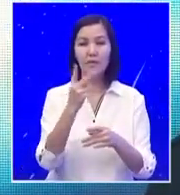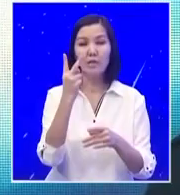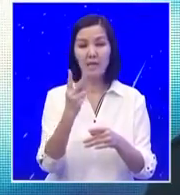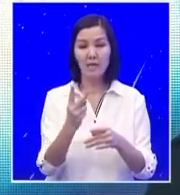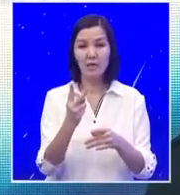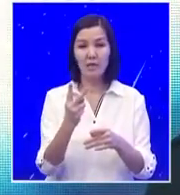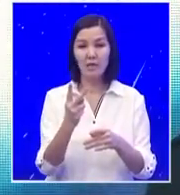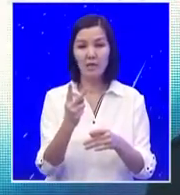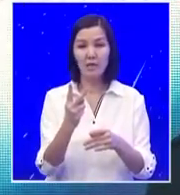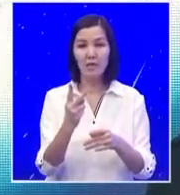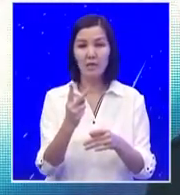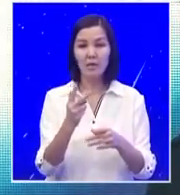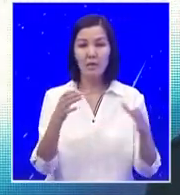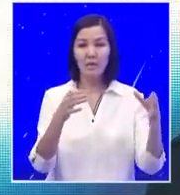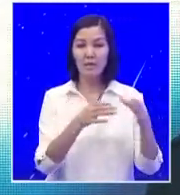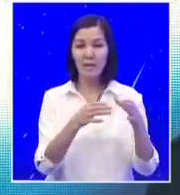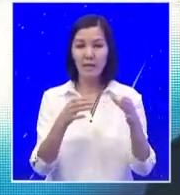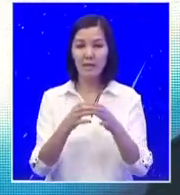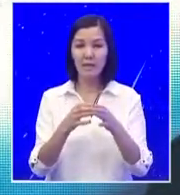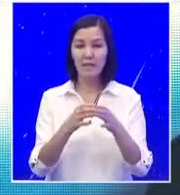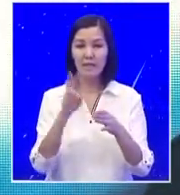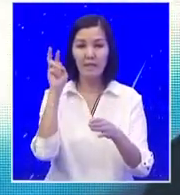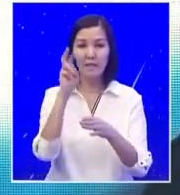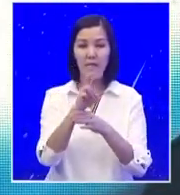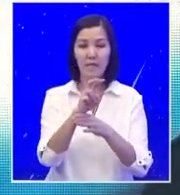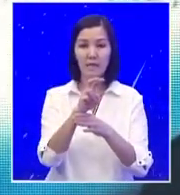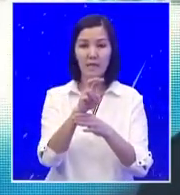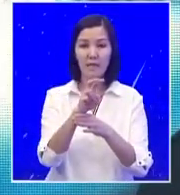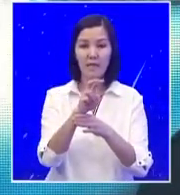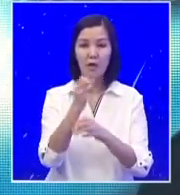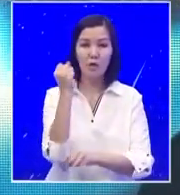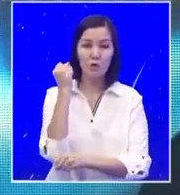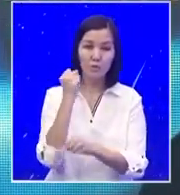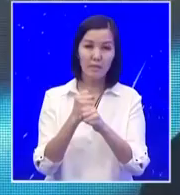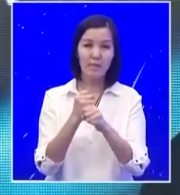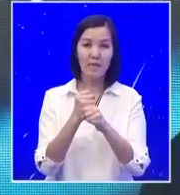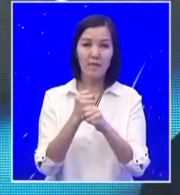екінші санаттан келген елден келген жұмыскерлерін